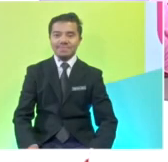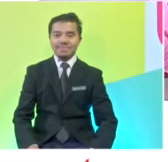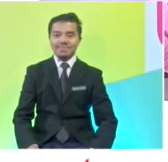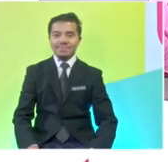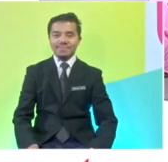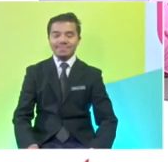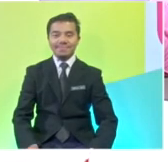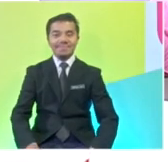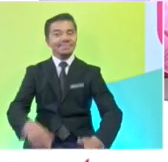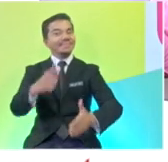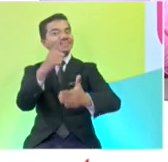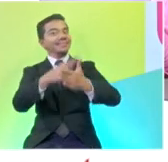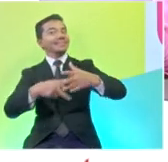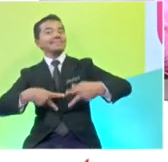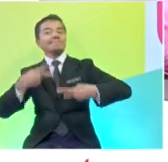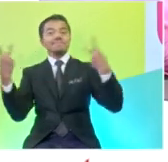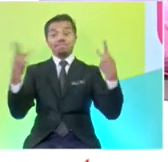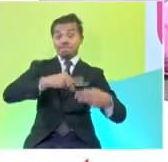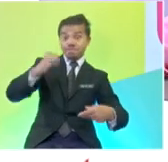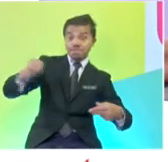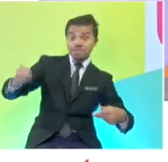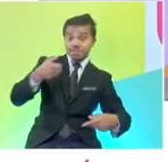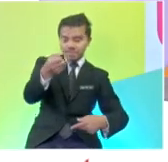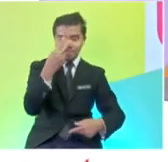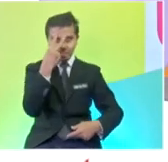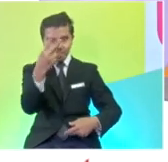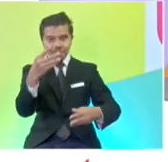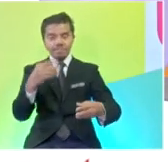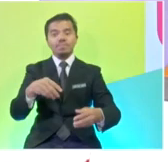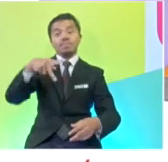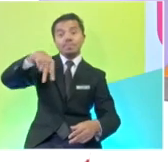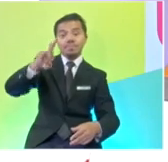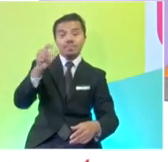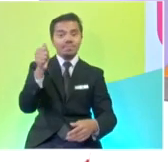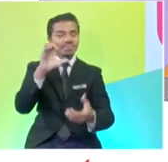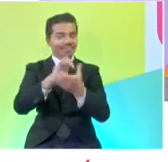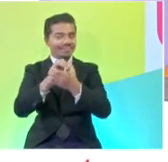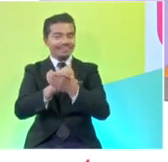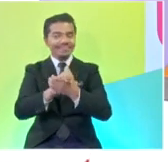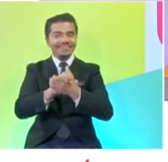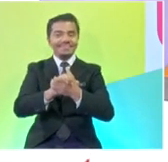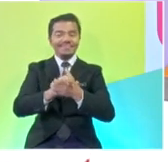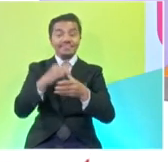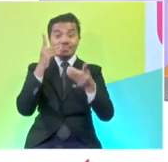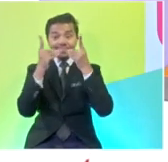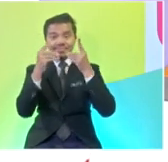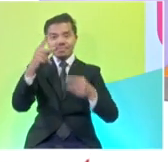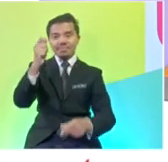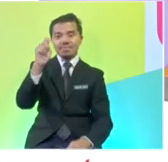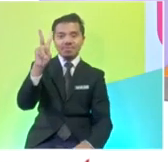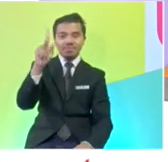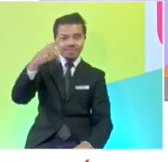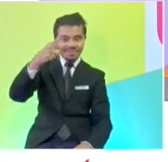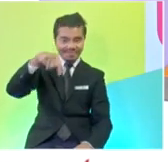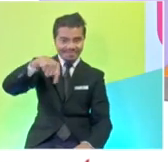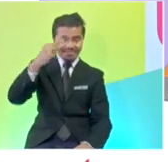Apa kabar murid-murid Anda sedang menonton slot pra sekolah bersama saya Kris MJ hanya didetv